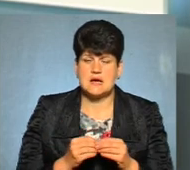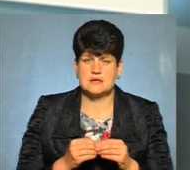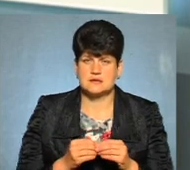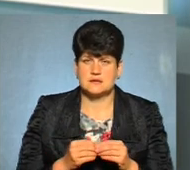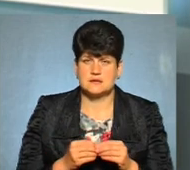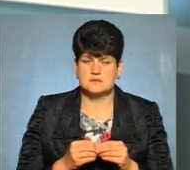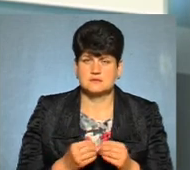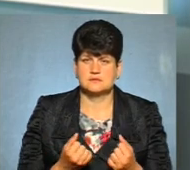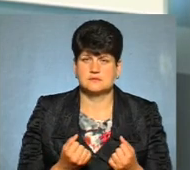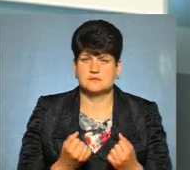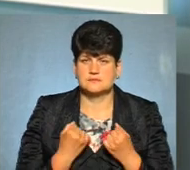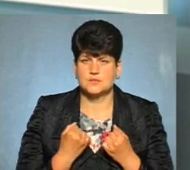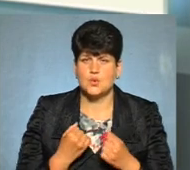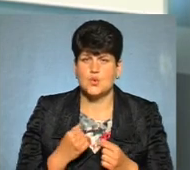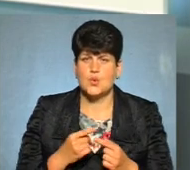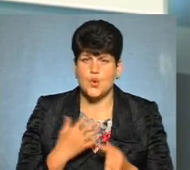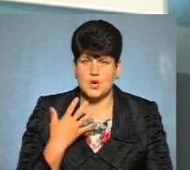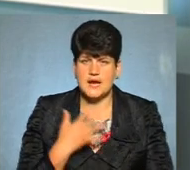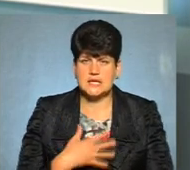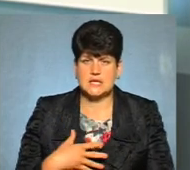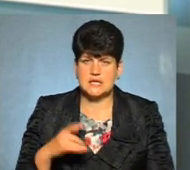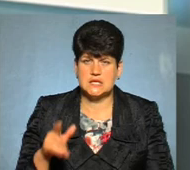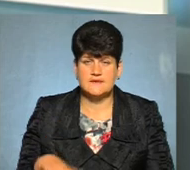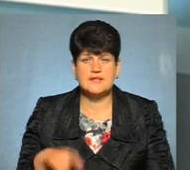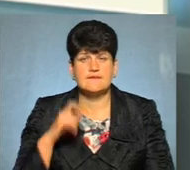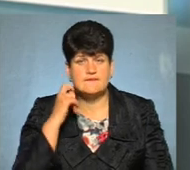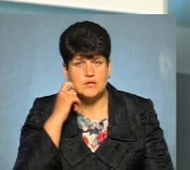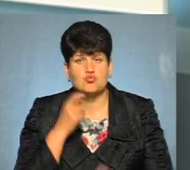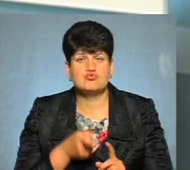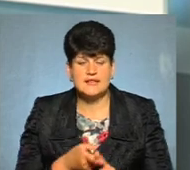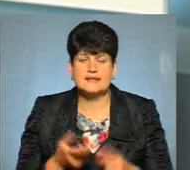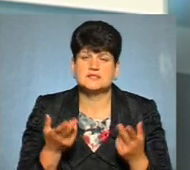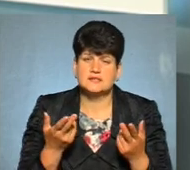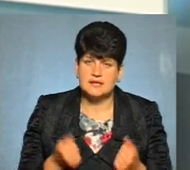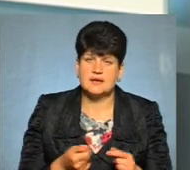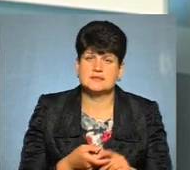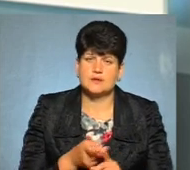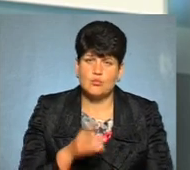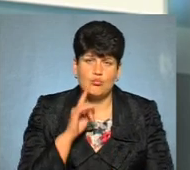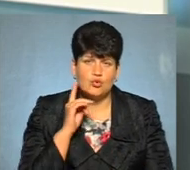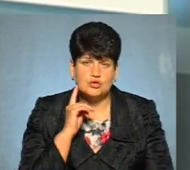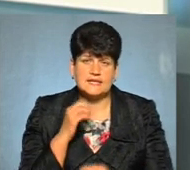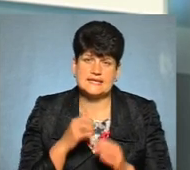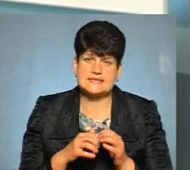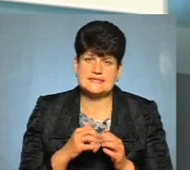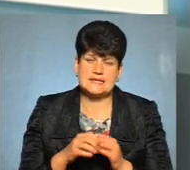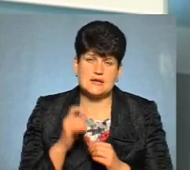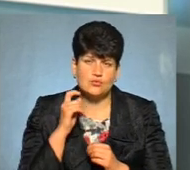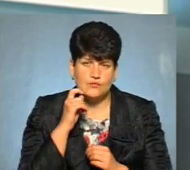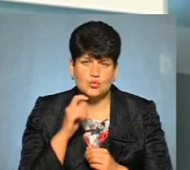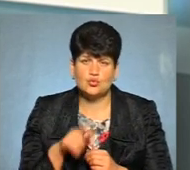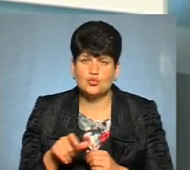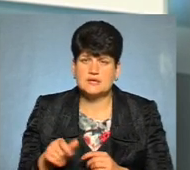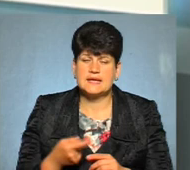опірність організму? Від віку залежить, так, залежить. У молодих і середнього віку людей